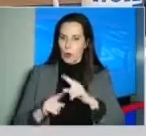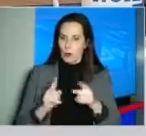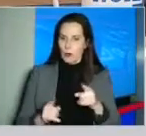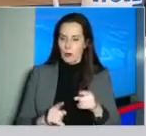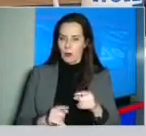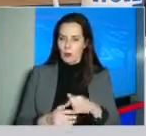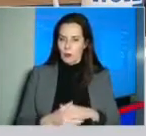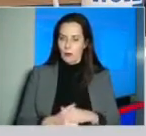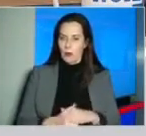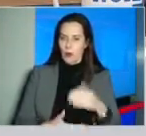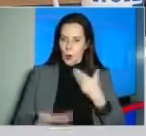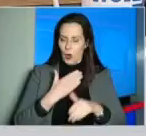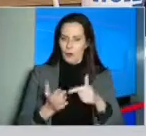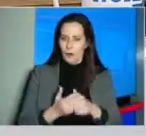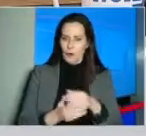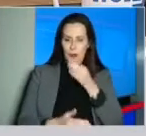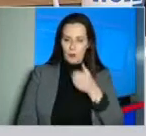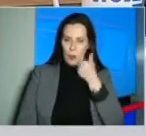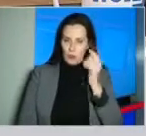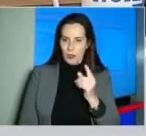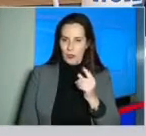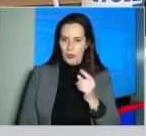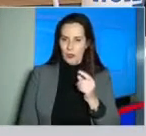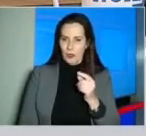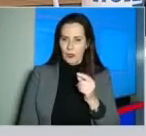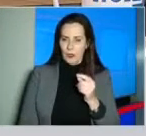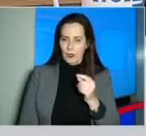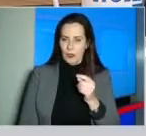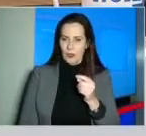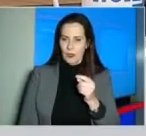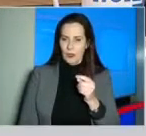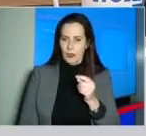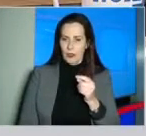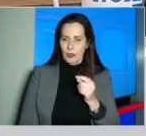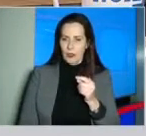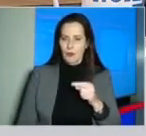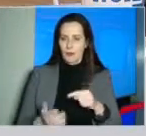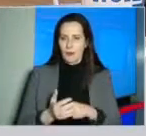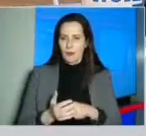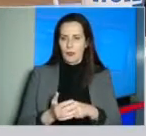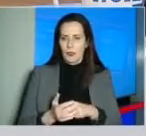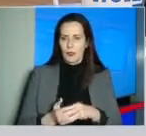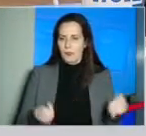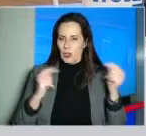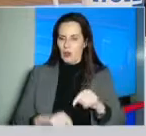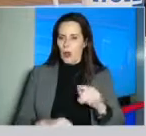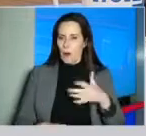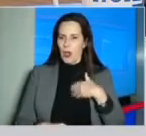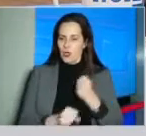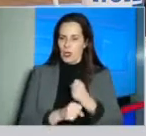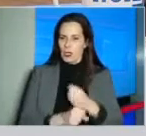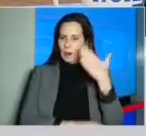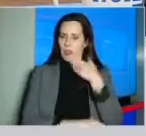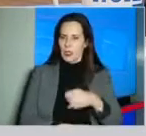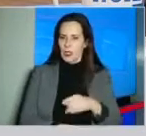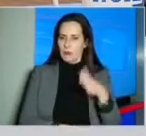מברית המועצות. אוקיי. בגילאים יותר מבוגרים, אמרתי, מהגרים זה מהגרים בכל מקרה. השיפוט הוא לא נורמטיבי. אוקיי. הגיעו. ומה שעשתה מדינת